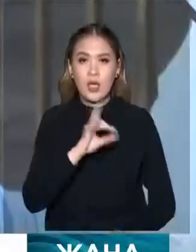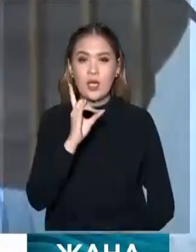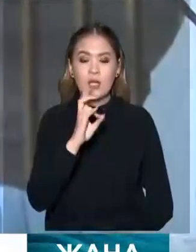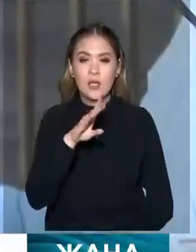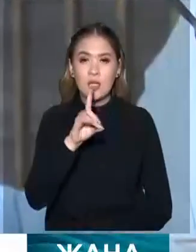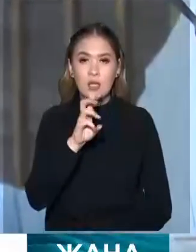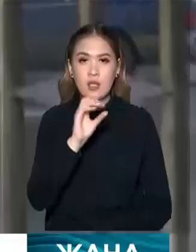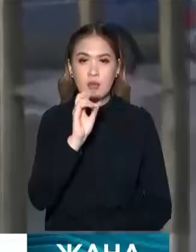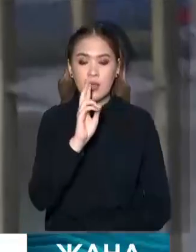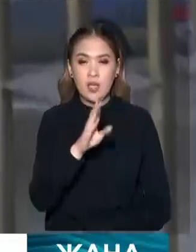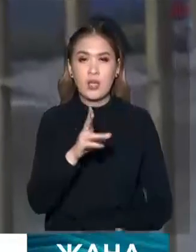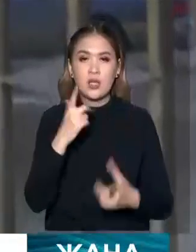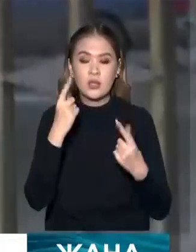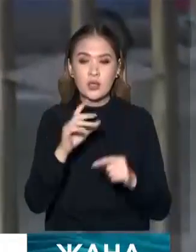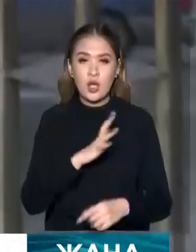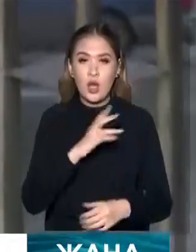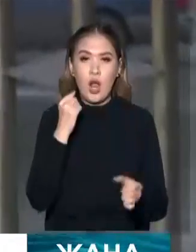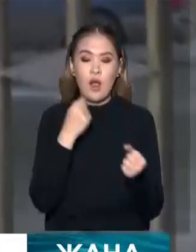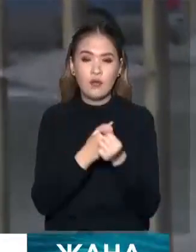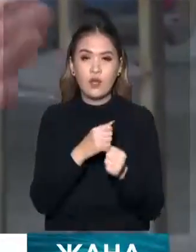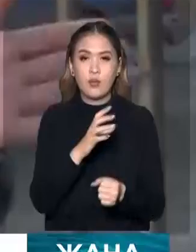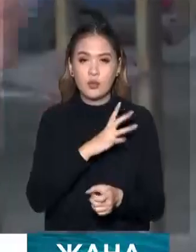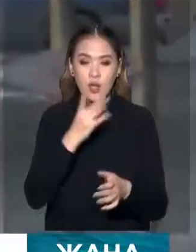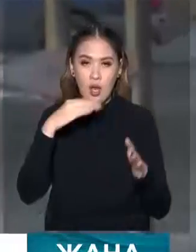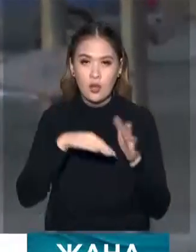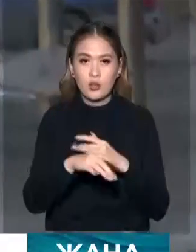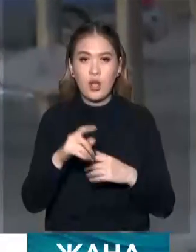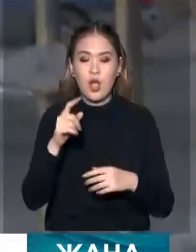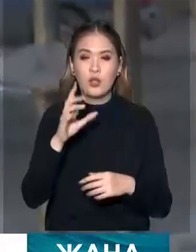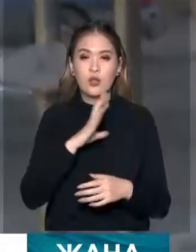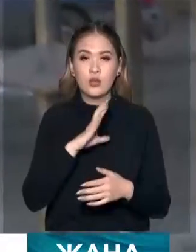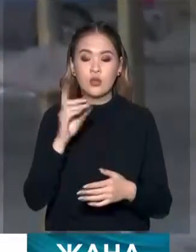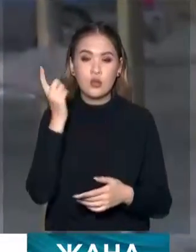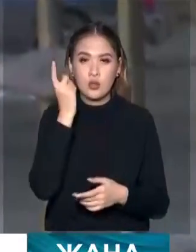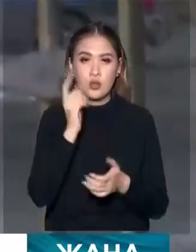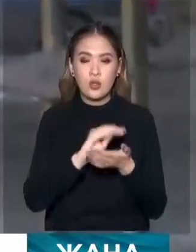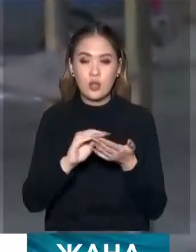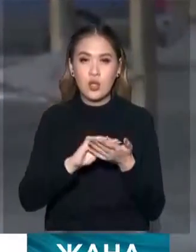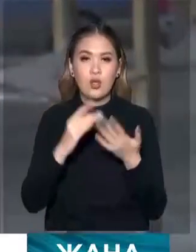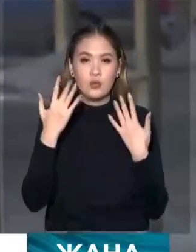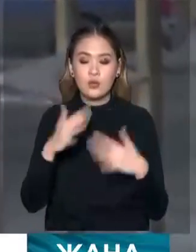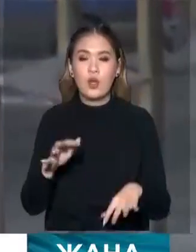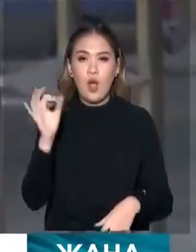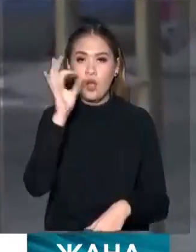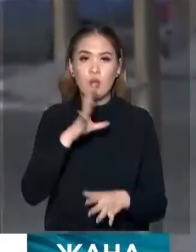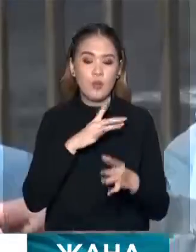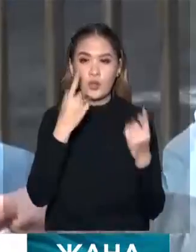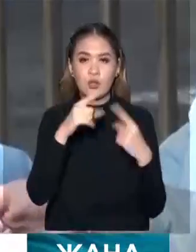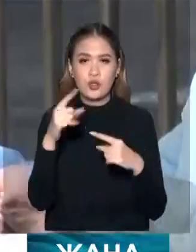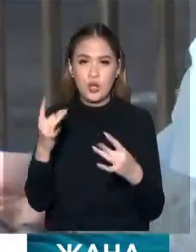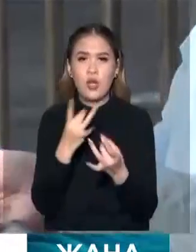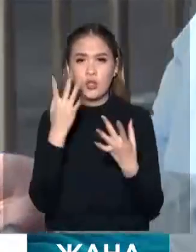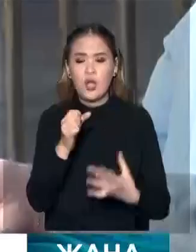Мағжан осы қайда деп. Жоқ, аварияға түскен соң менің астында қалғандар жазды соткаға болды. Басқа ештеңе айтпай